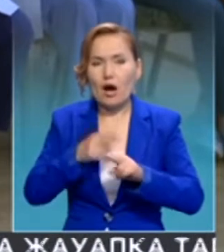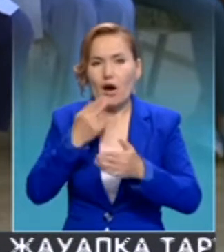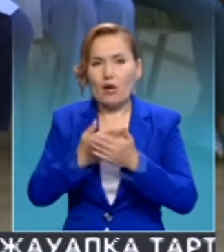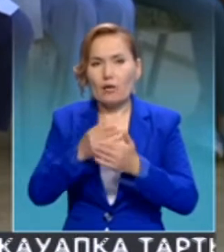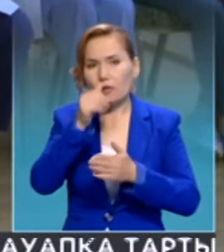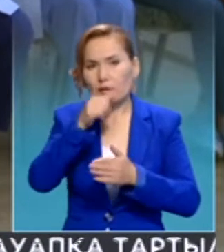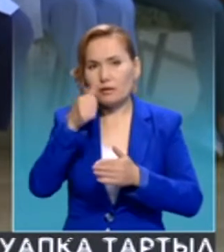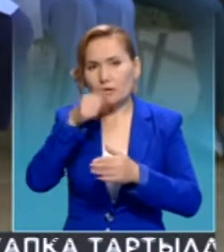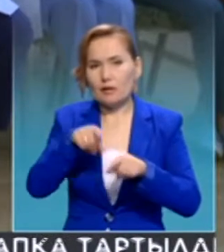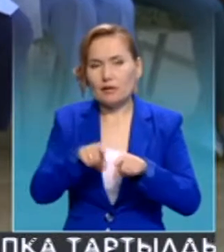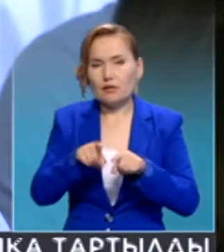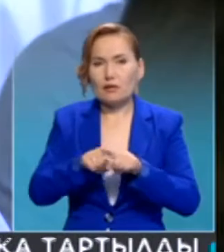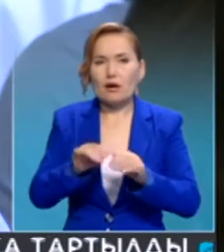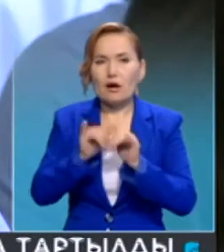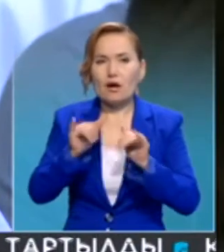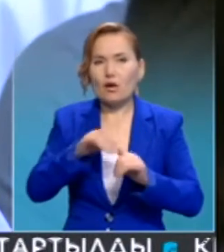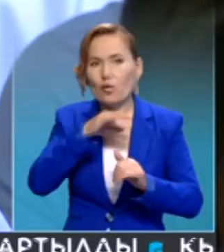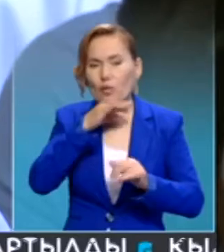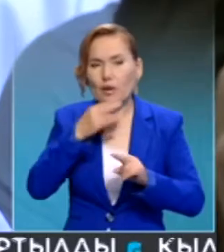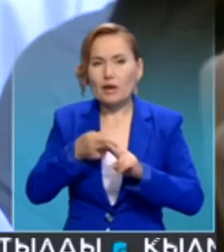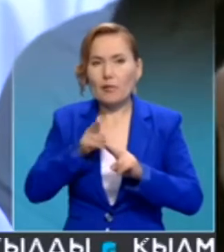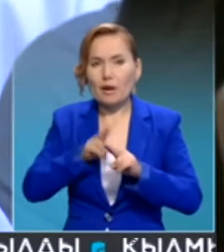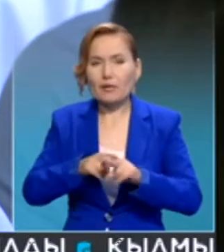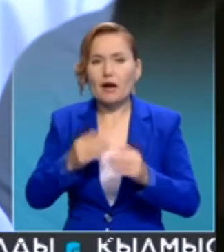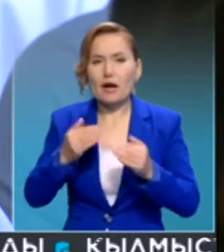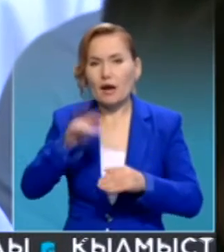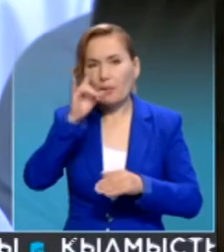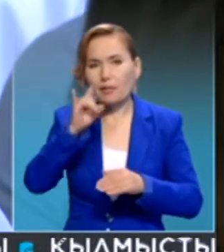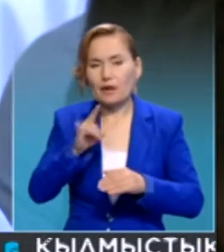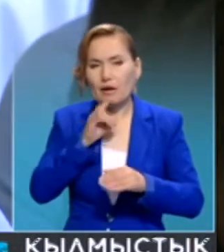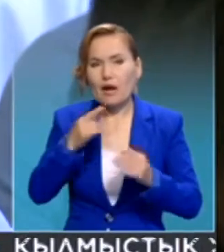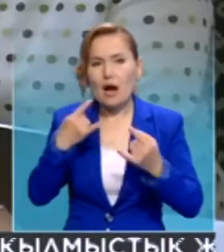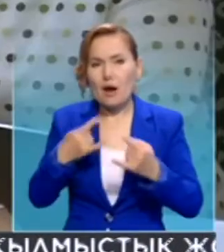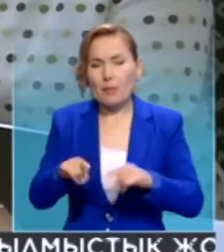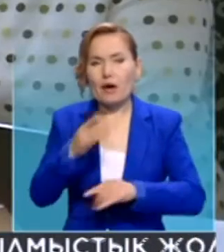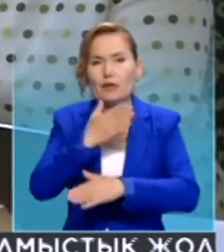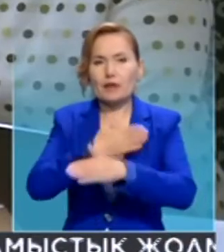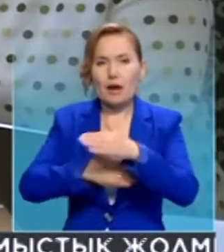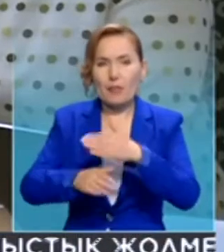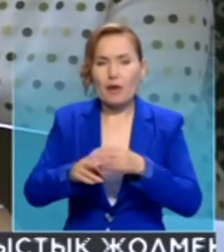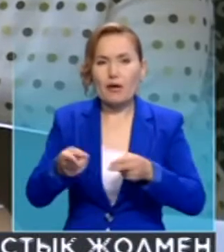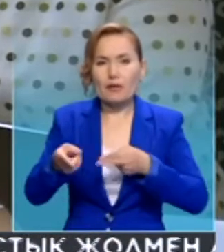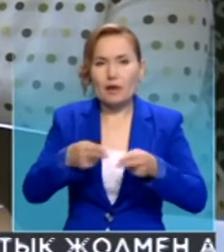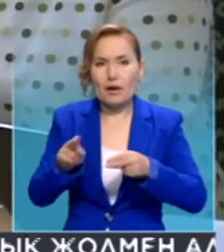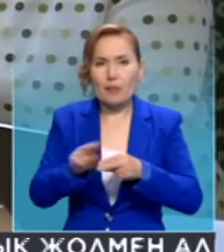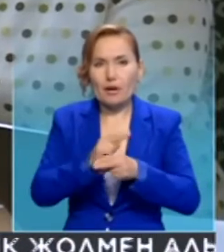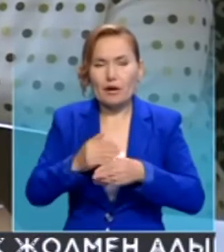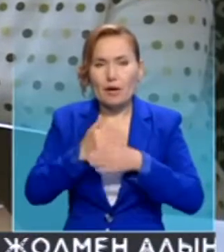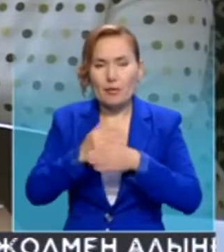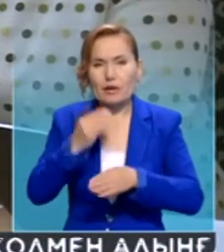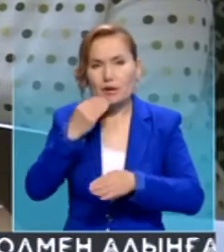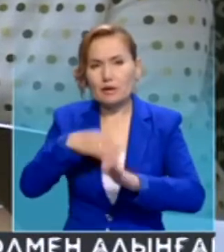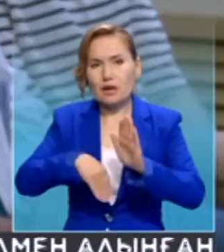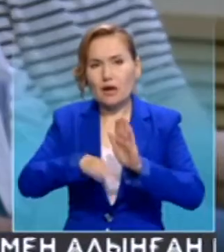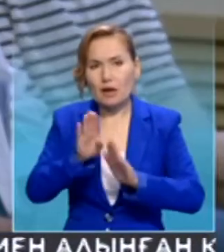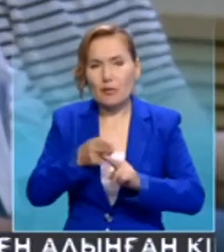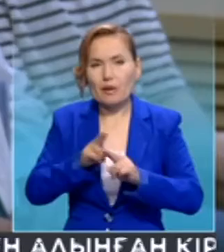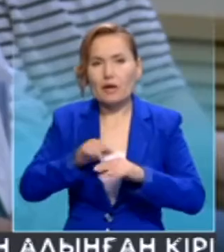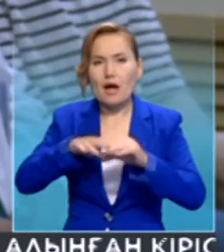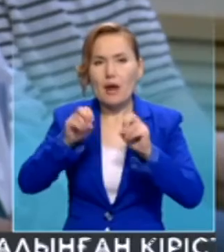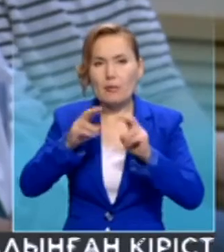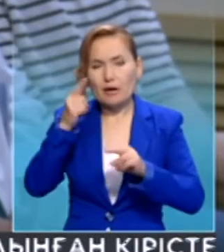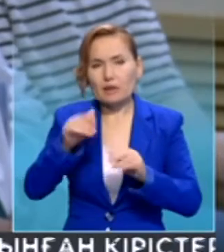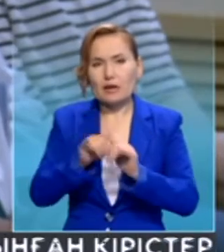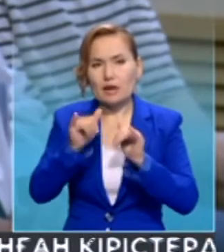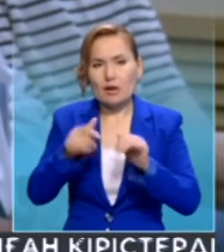көрсеткіш өткен жылмен салыстырғанда едәуір көп. Осыған байланысты қазір елдегі туа біткен ауруларға жасалатын ем-домның сапасын күшейтумен қатар